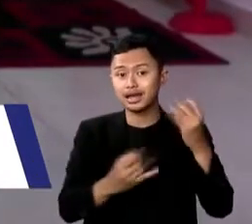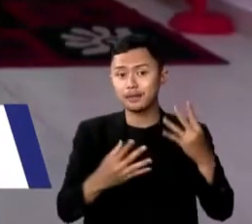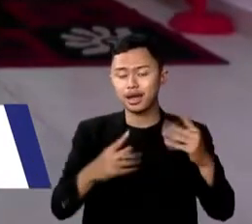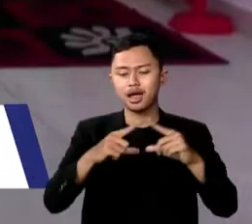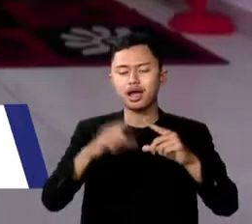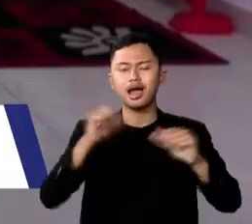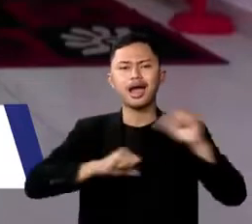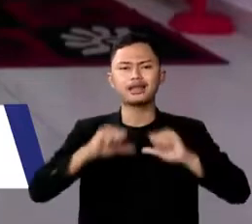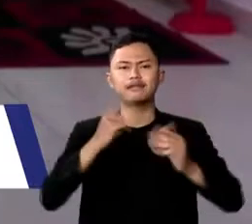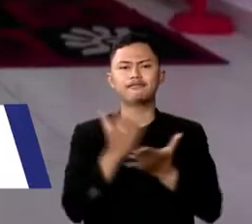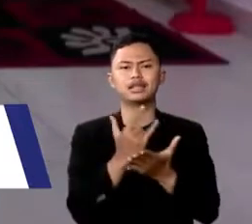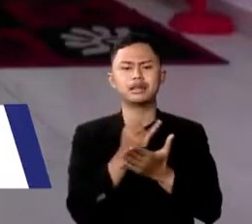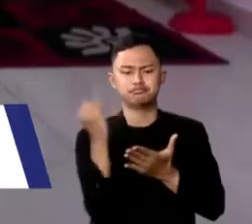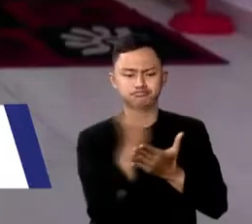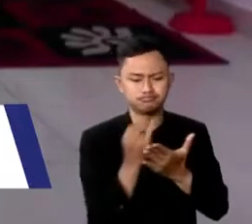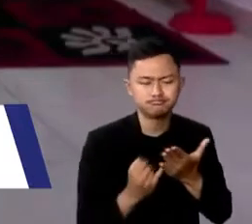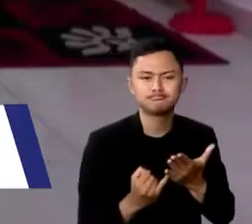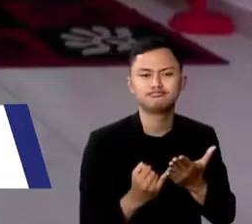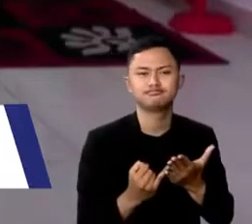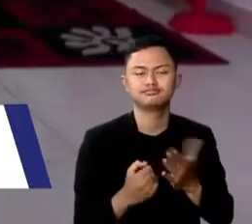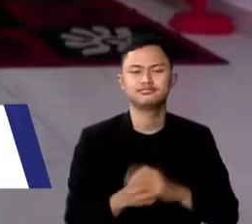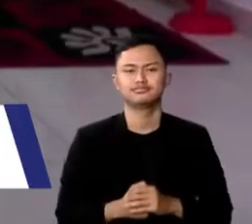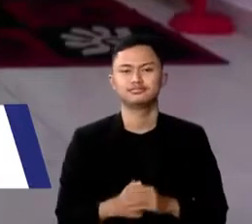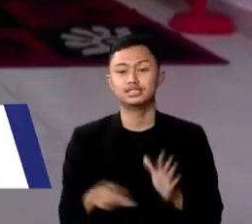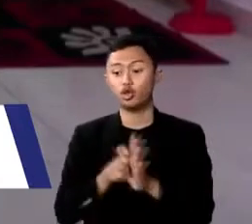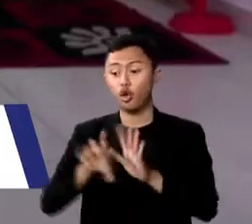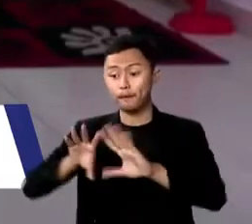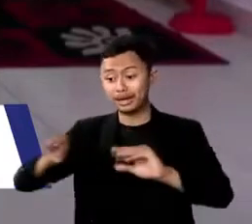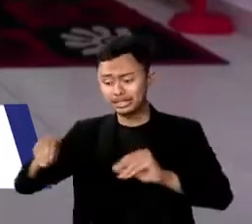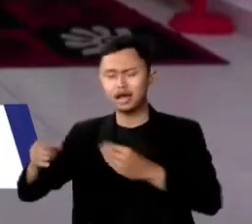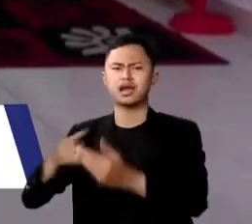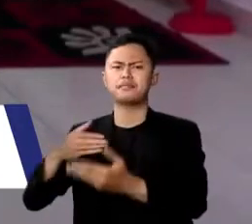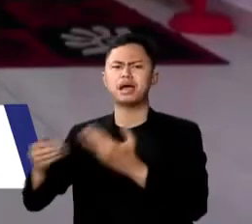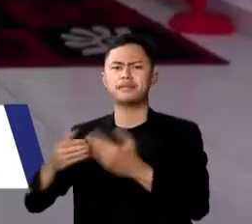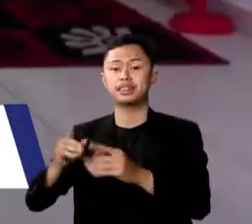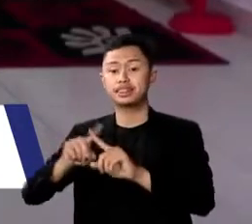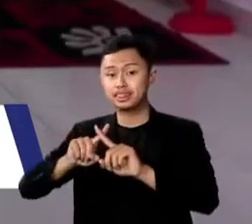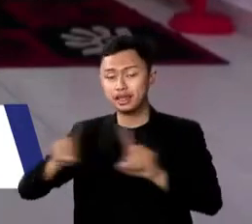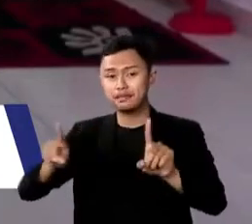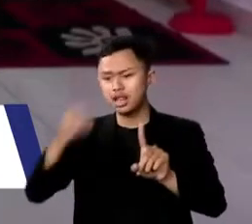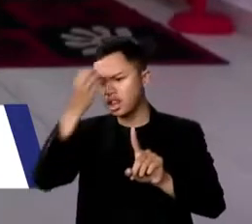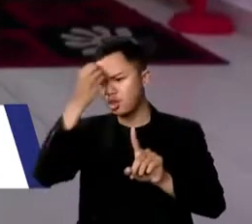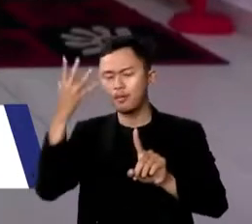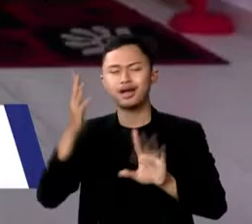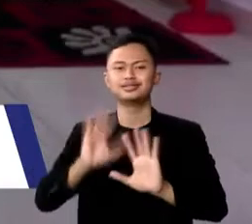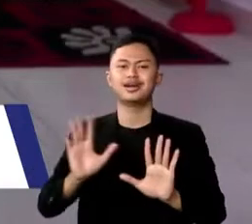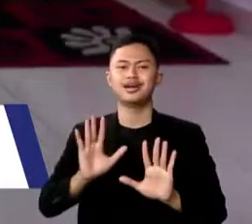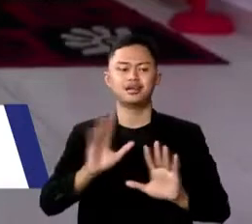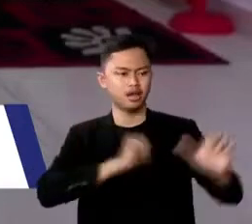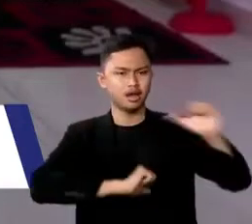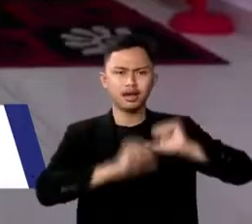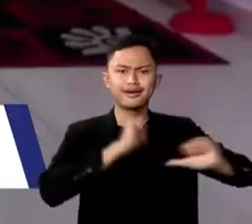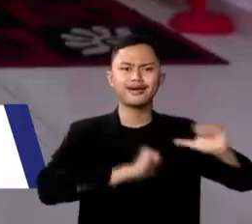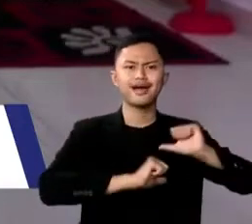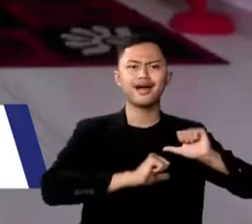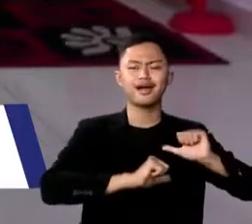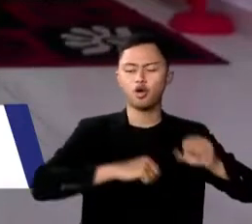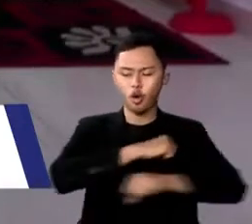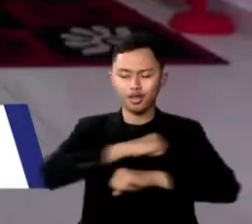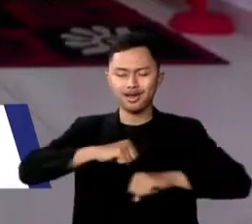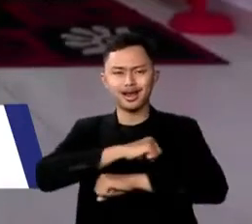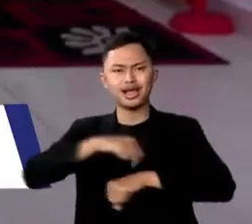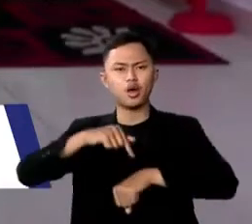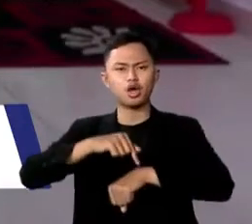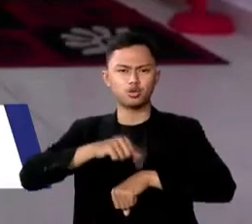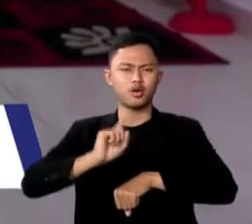aktif aktif berkarya akhirnya kau bekerja bekerja tapi jangan lupa tadi yang tetap bergerak ada waktu untuk